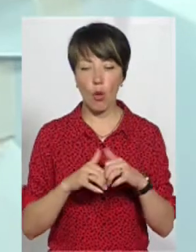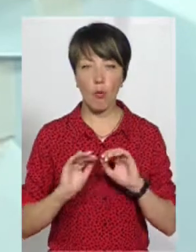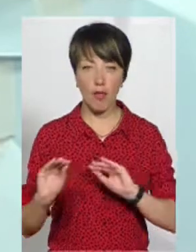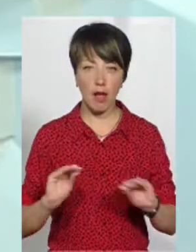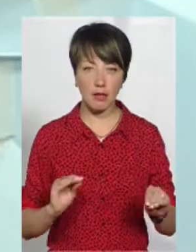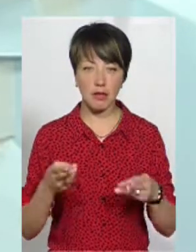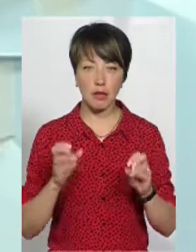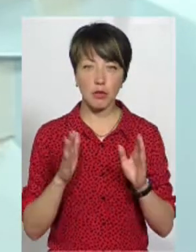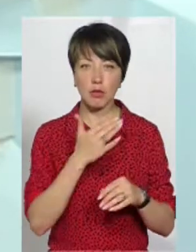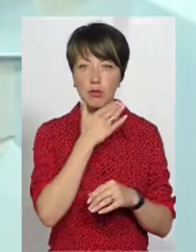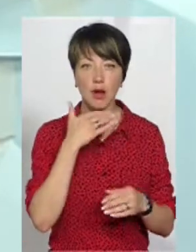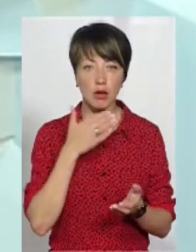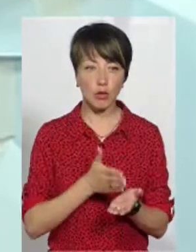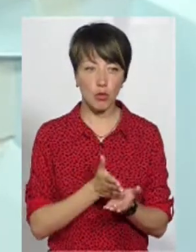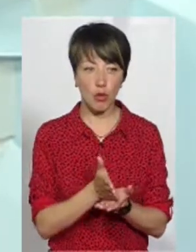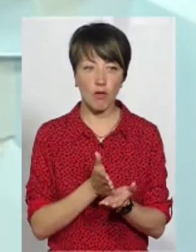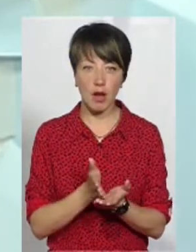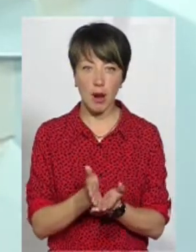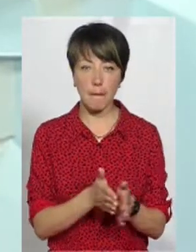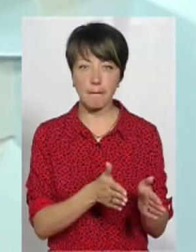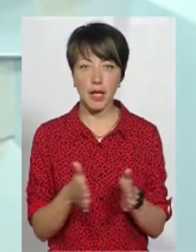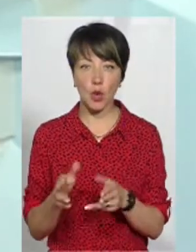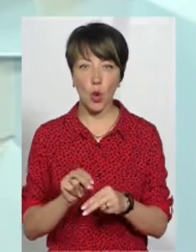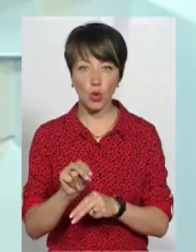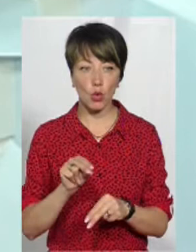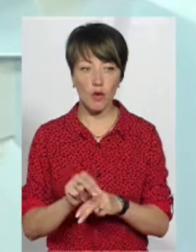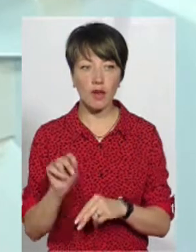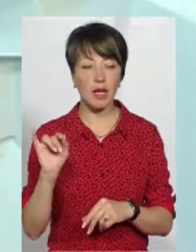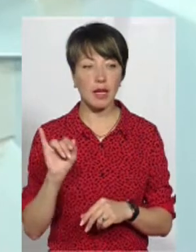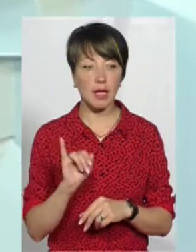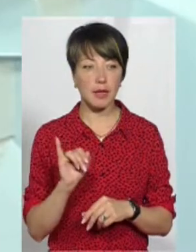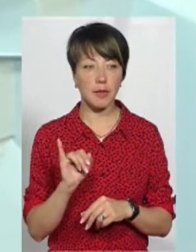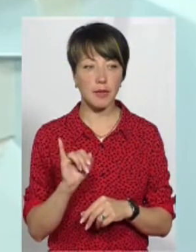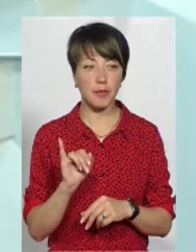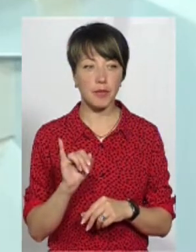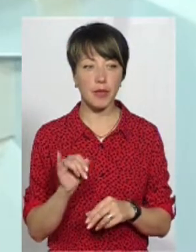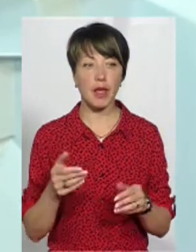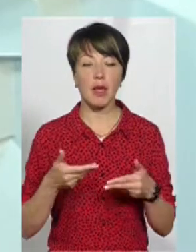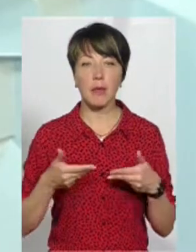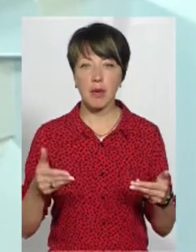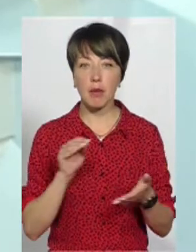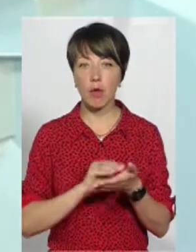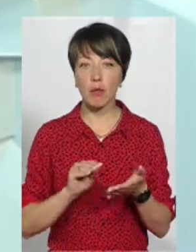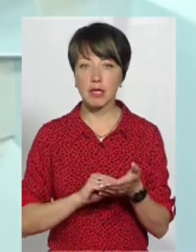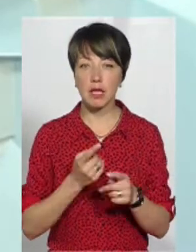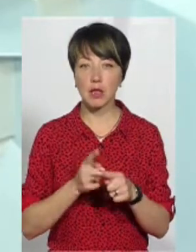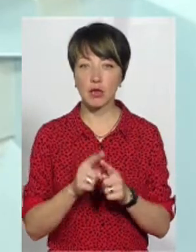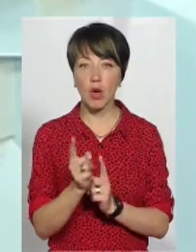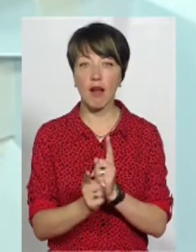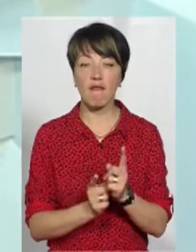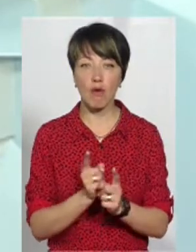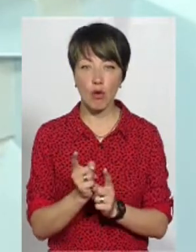де буде багатопрофільна підготовка, і Ми прописали цю реформу, зокрема,